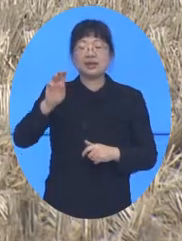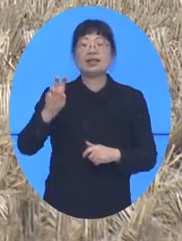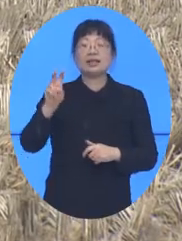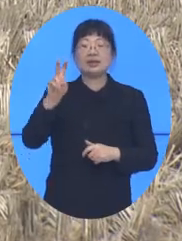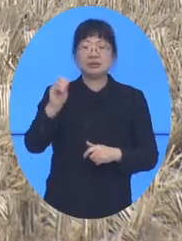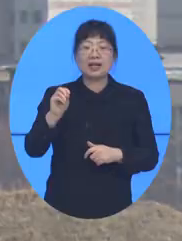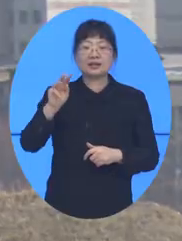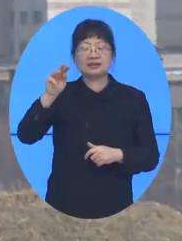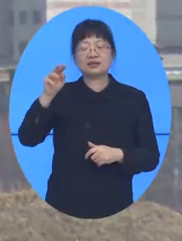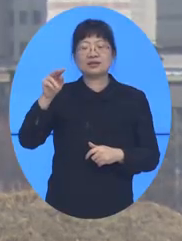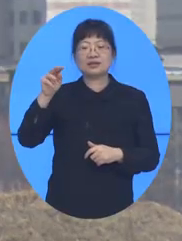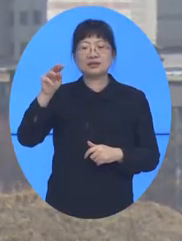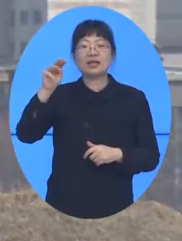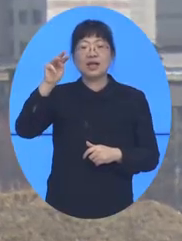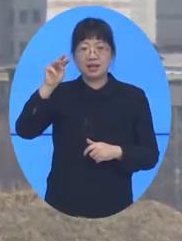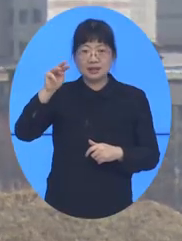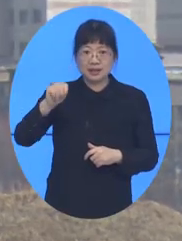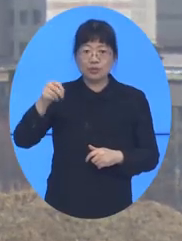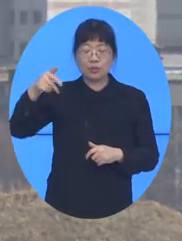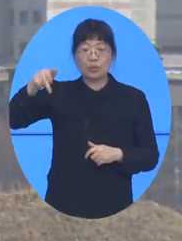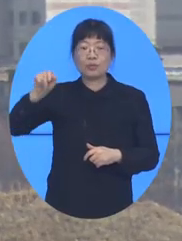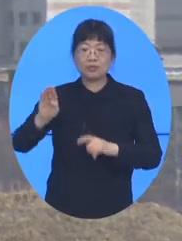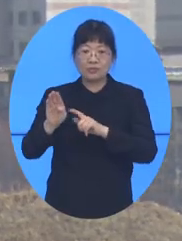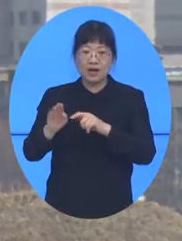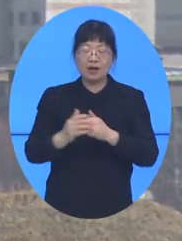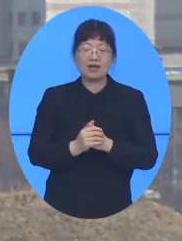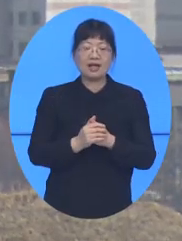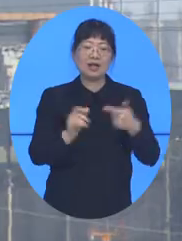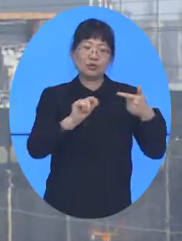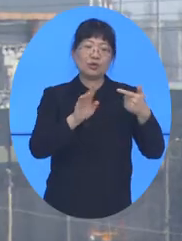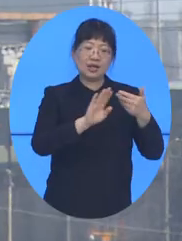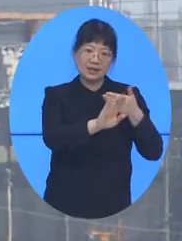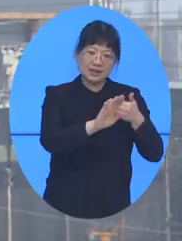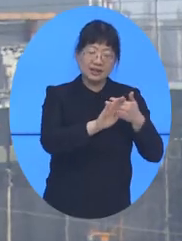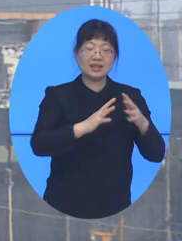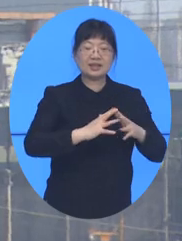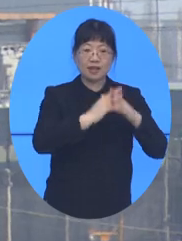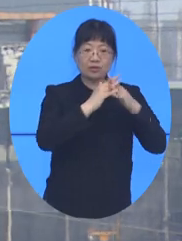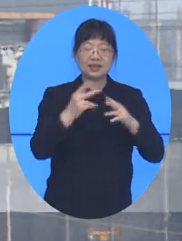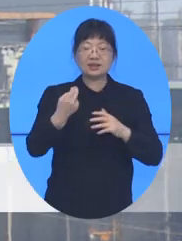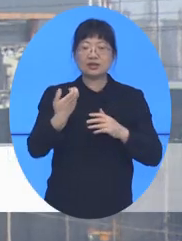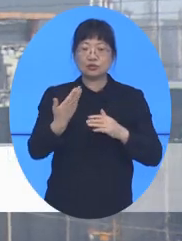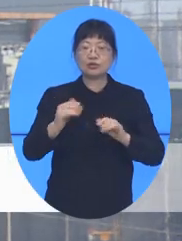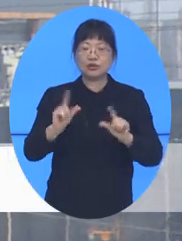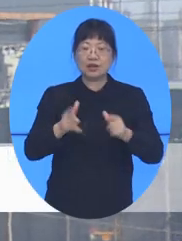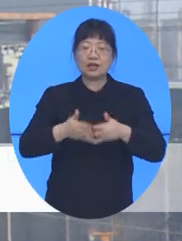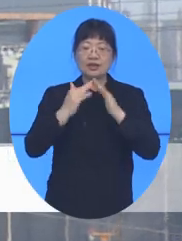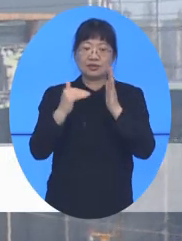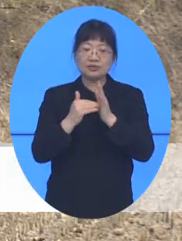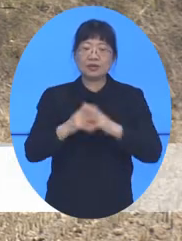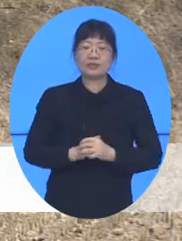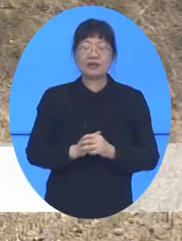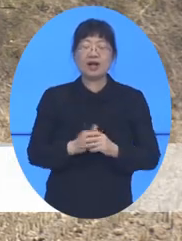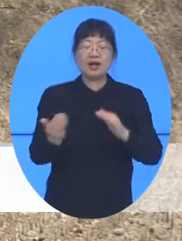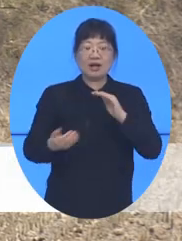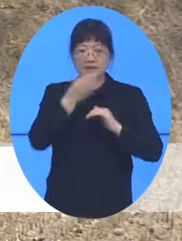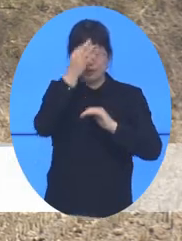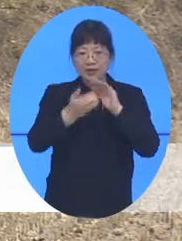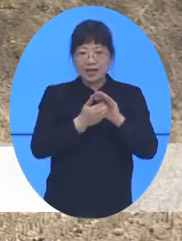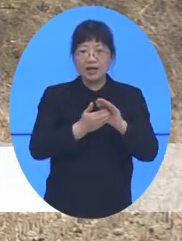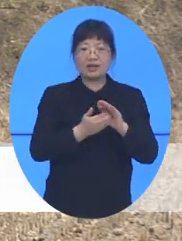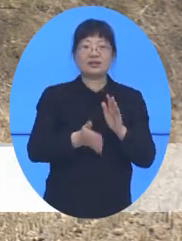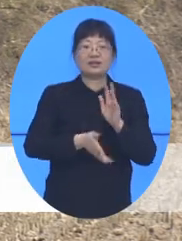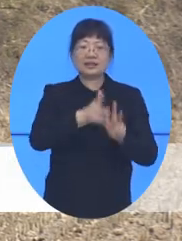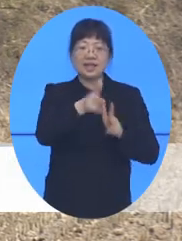342만 제곱미터로 올 하반기 착공에 들어가 오는 2029년 준공 예정입니다. 부천 대장지구 도시 첨단 산업단지